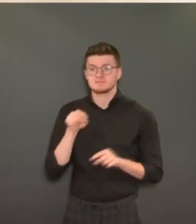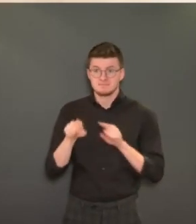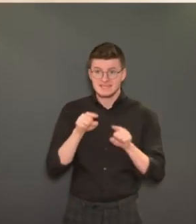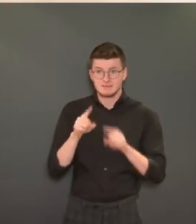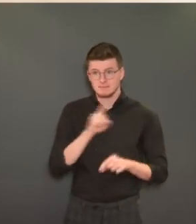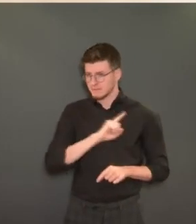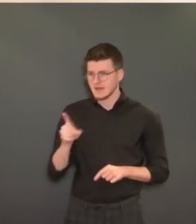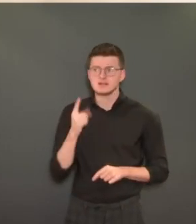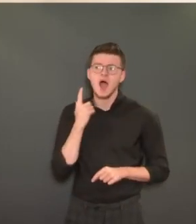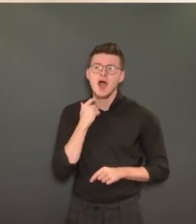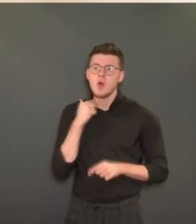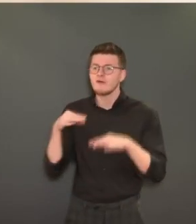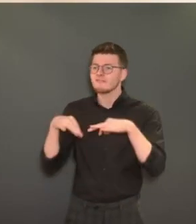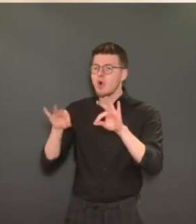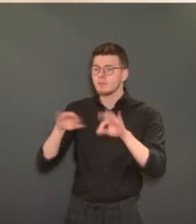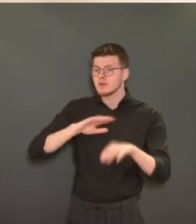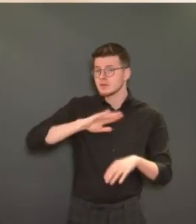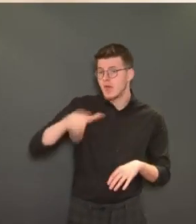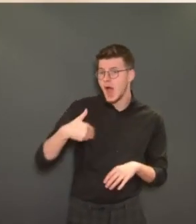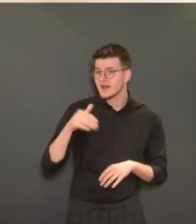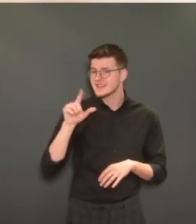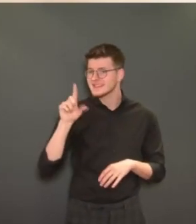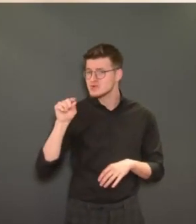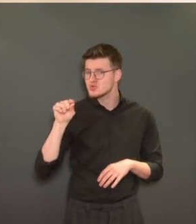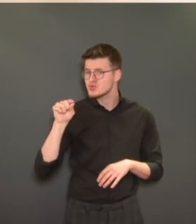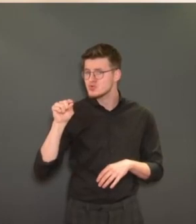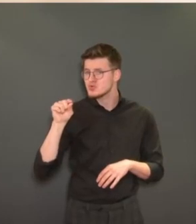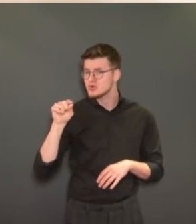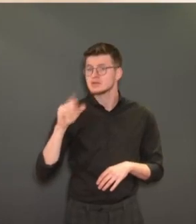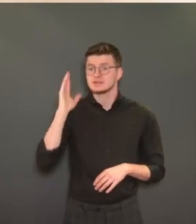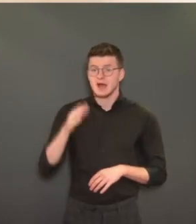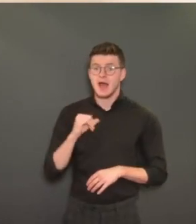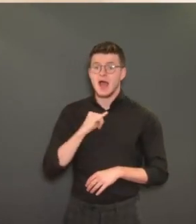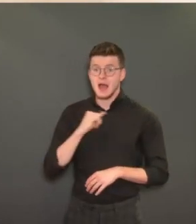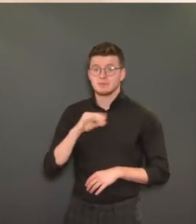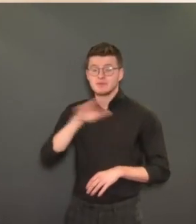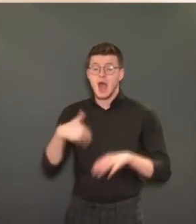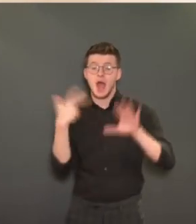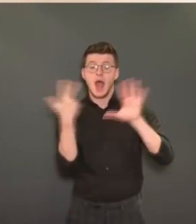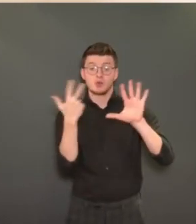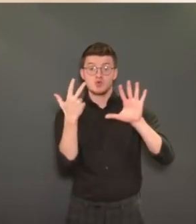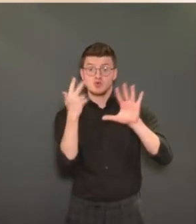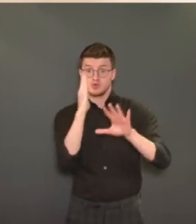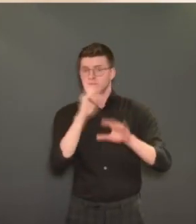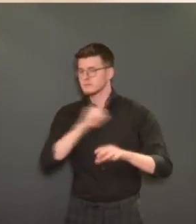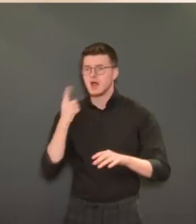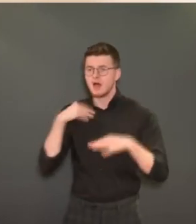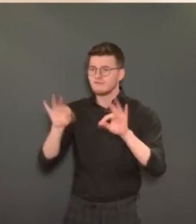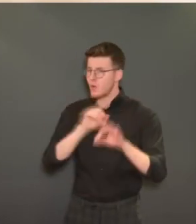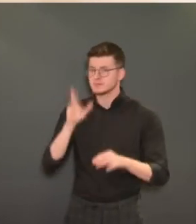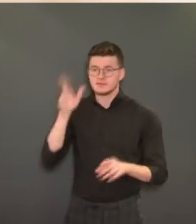d'alcool et ce à partir de 20 heures. Et puis, il y aura un couvre-feu de minuit à 5 heures du